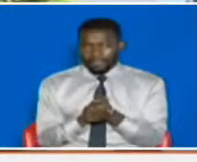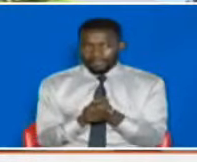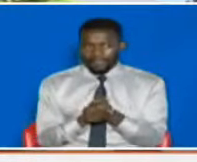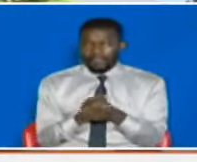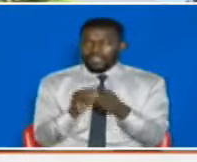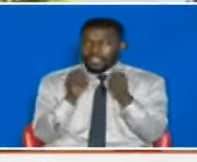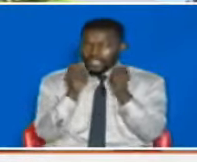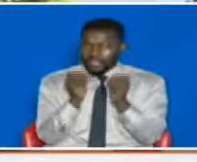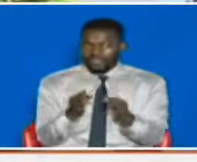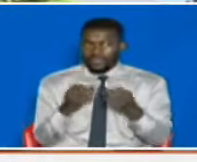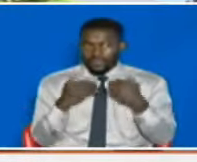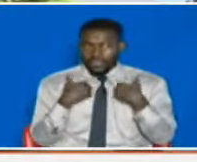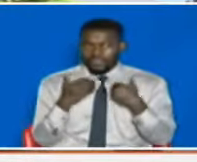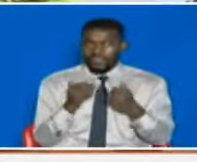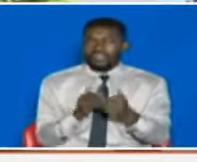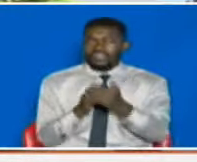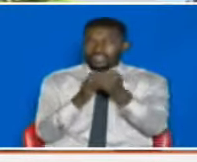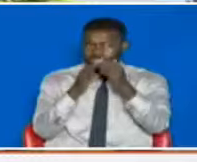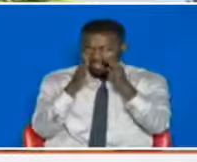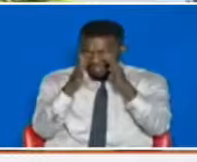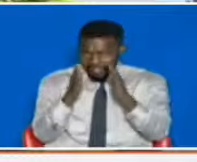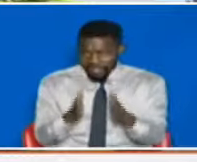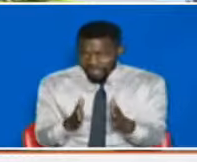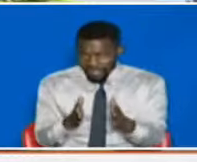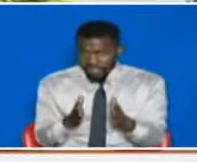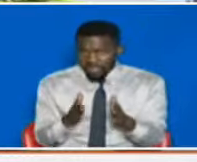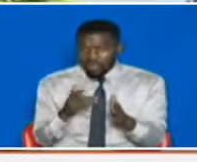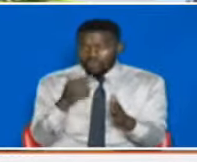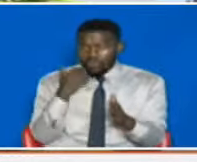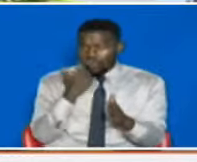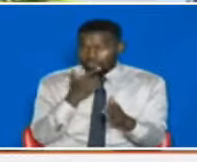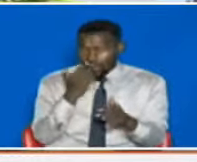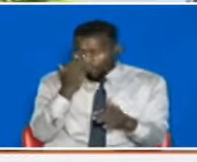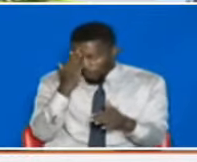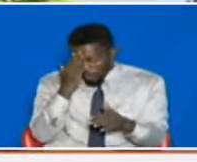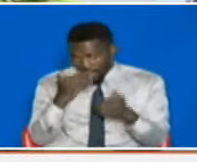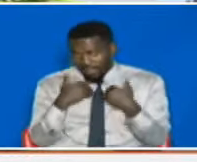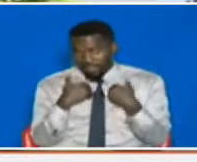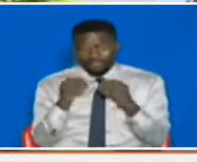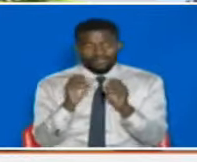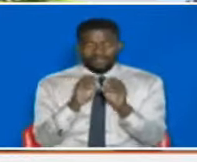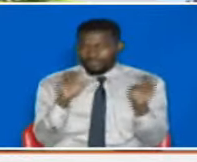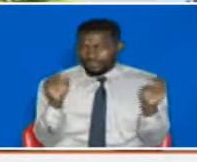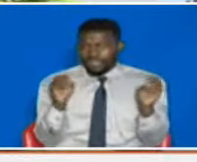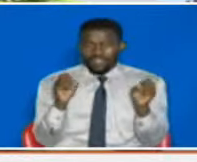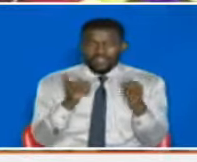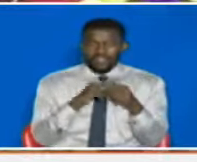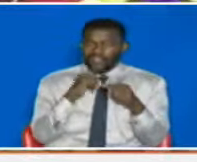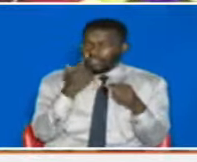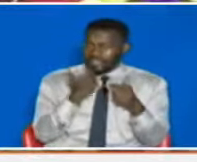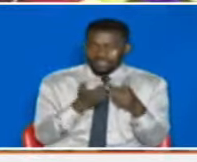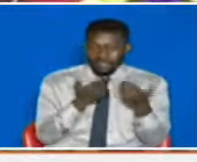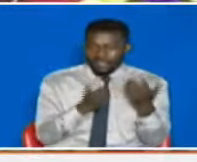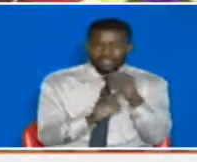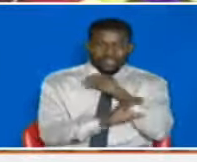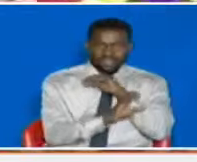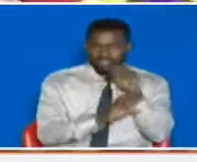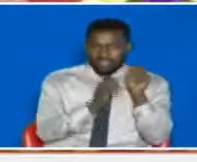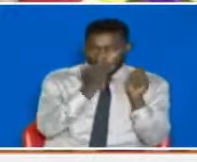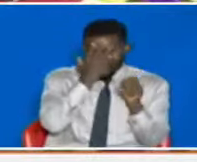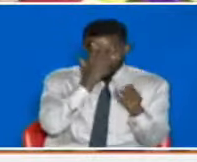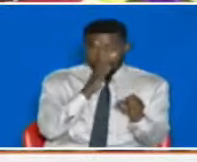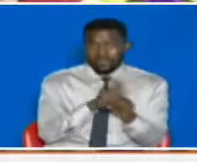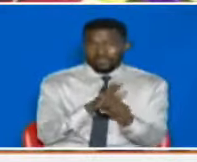honor and they are leaders who are vessels of dishonor, they bring dishonor to our country. Unabomolea